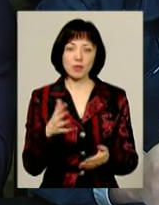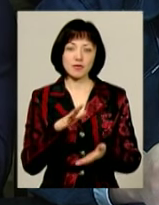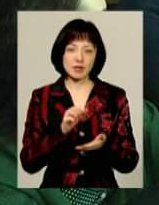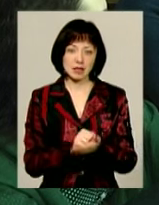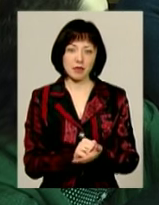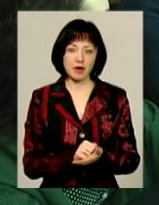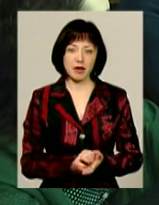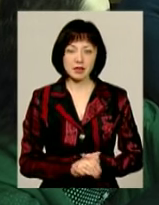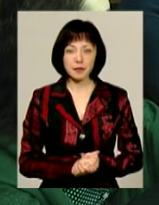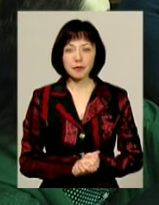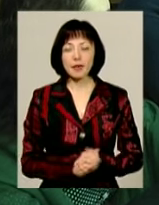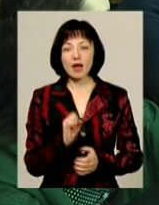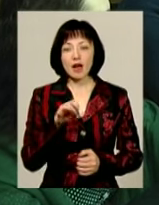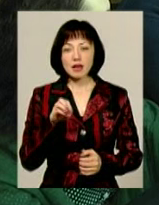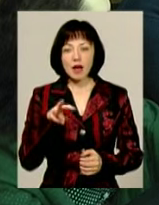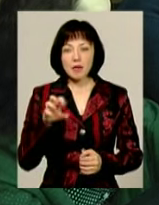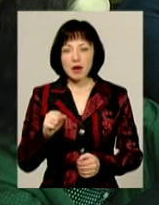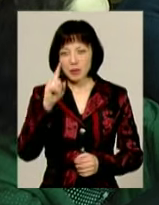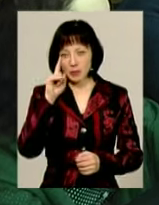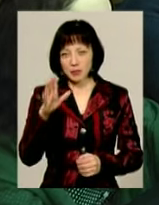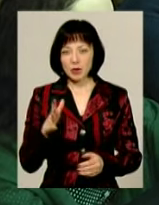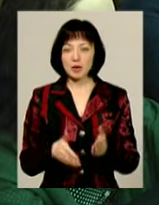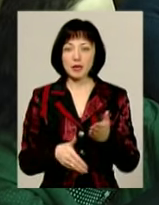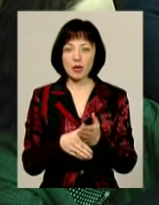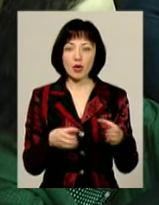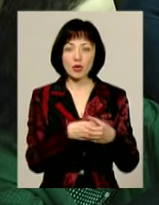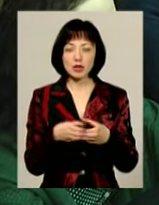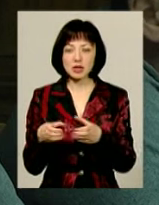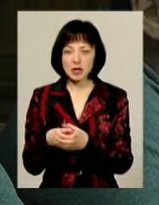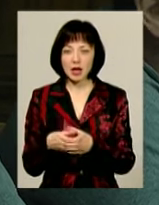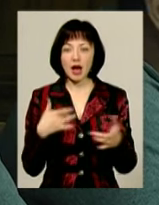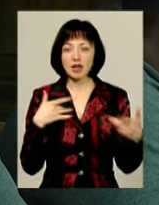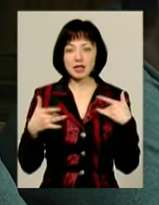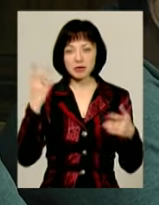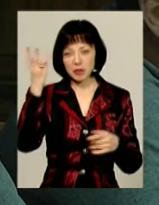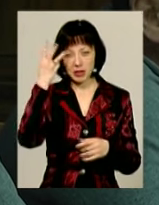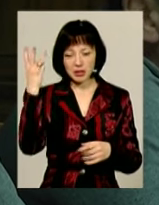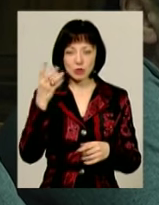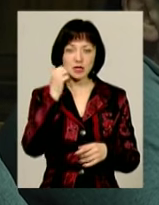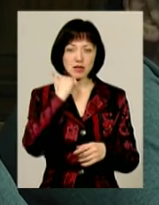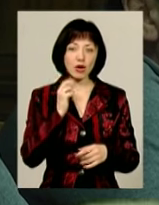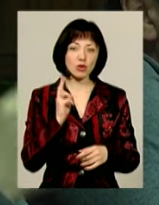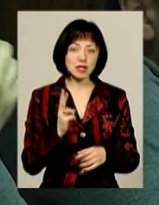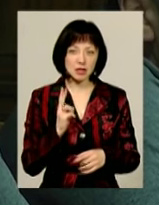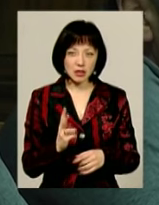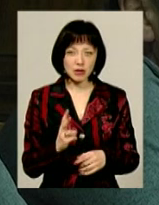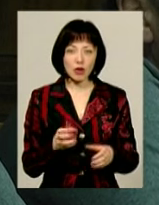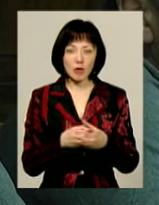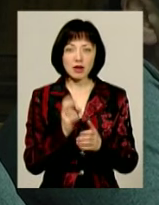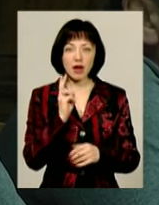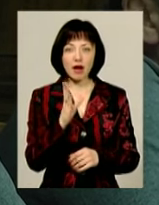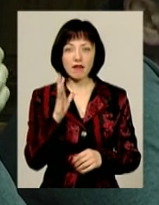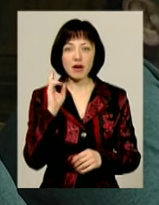займається. Артема підтримують відомі рок-гурти «Моторола» і «Станза», артисти з Хмельницького та Старокостянтинова, команда